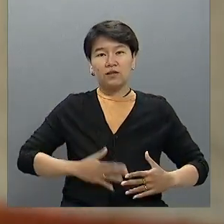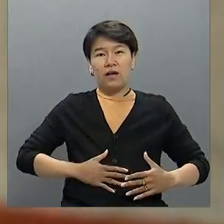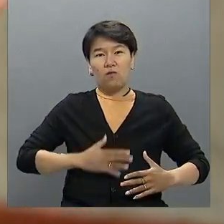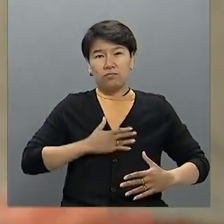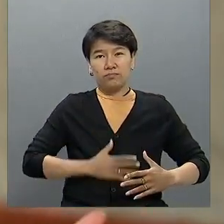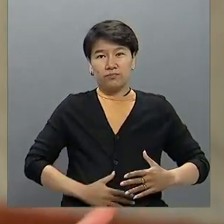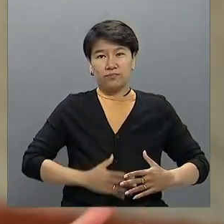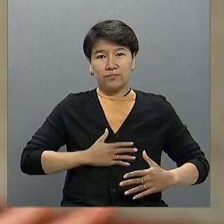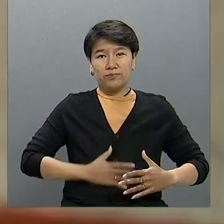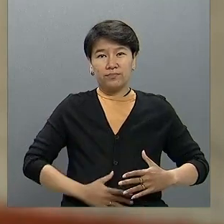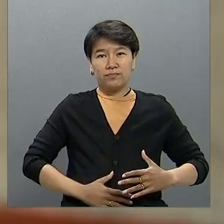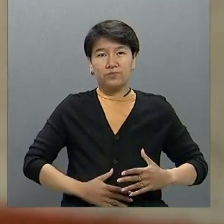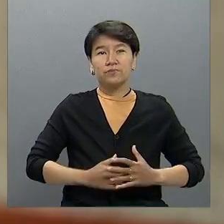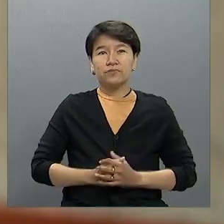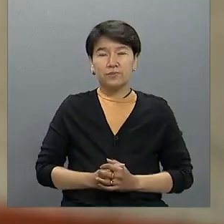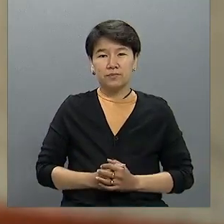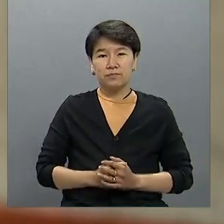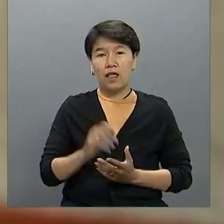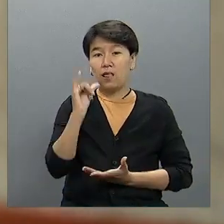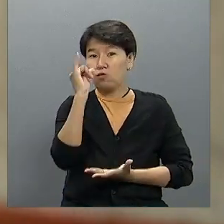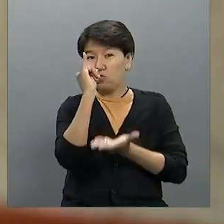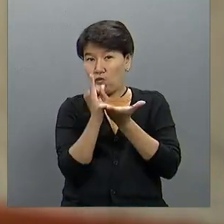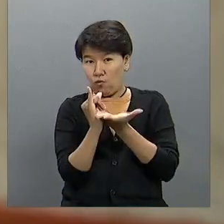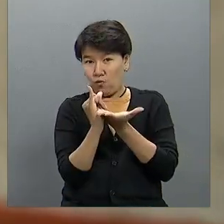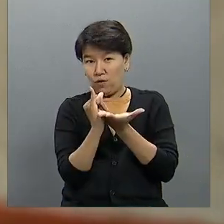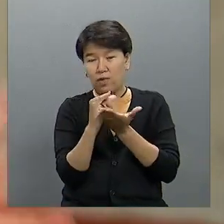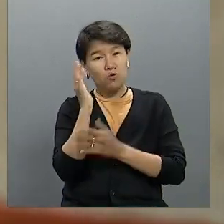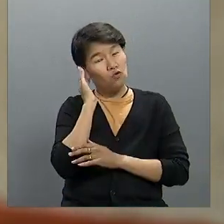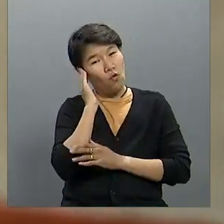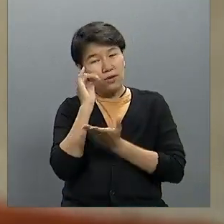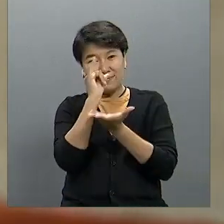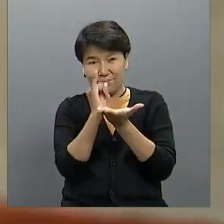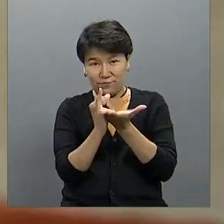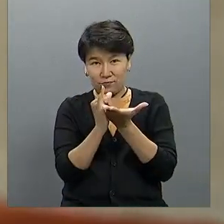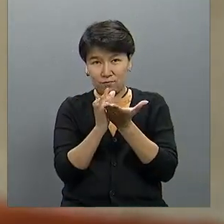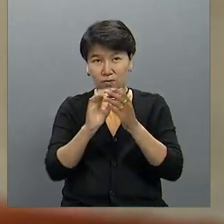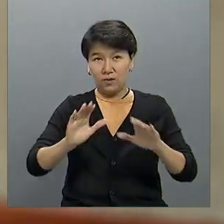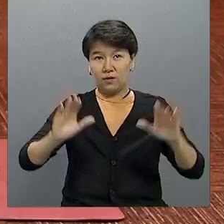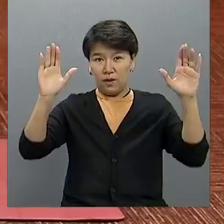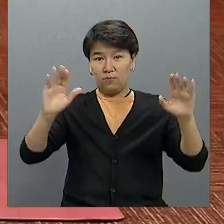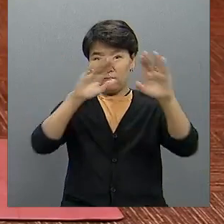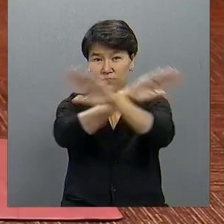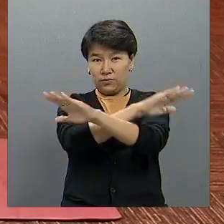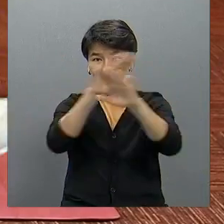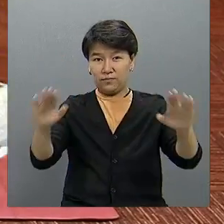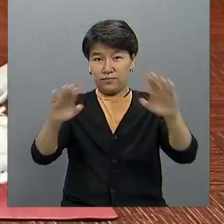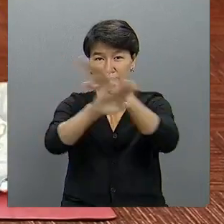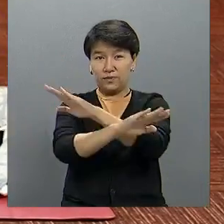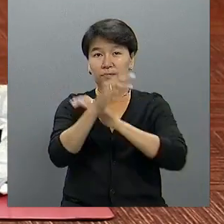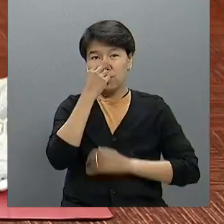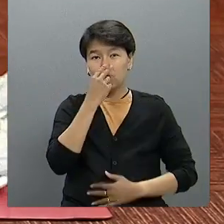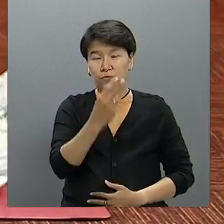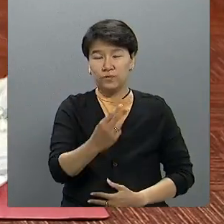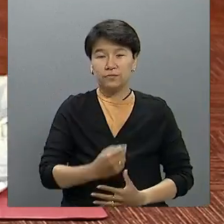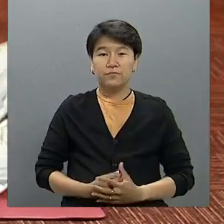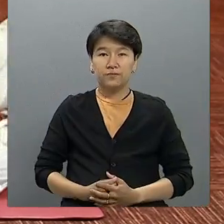ราจะมานอนนะคะนอนหงายนะคะแล้วก็ยกแขนขาขึ้นมาไขว้สลับกันนะคะเริ่มต้นนะคะให้นอนหง